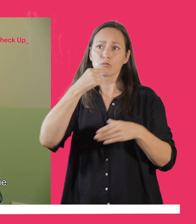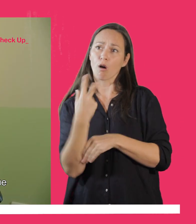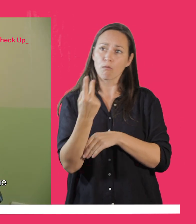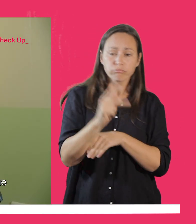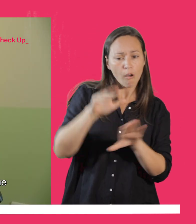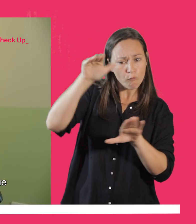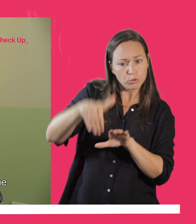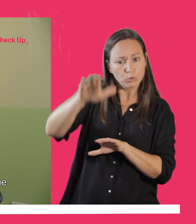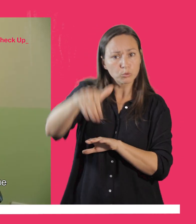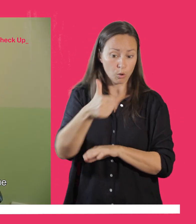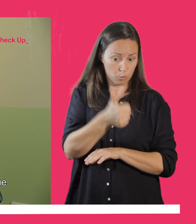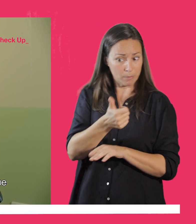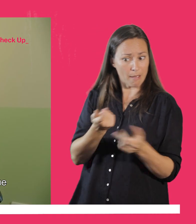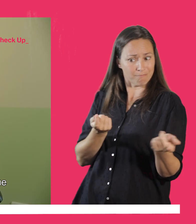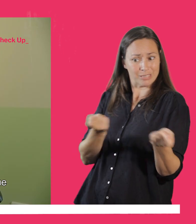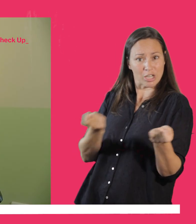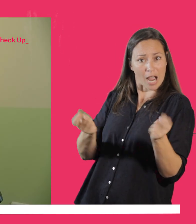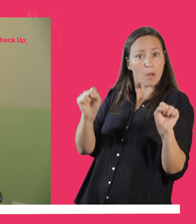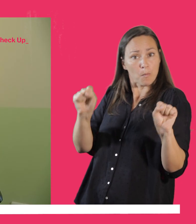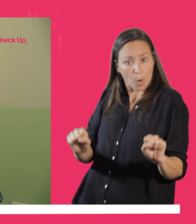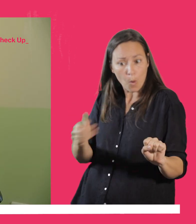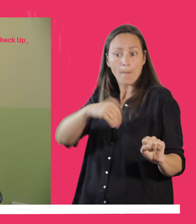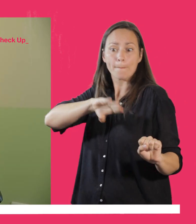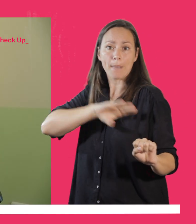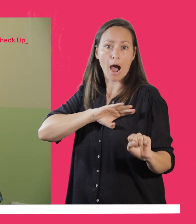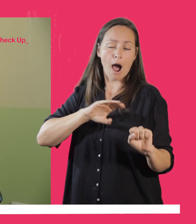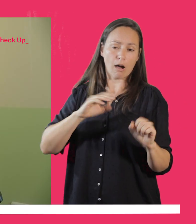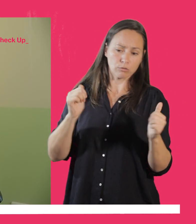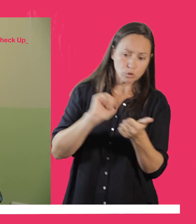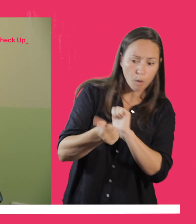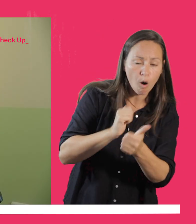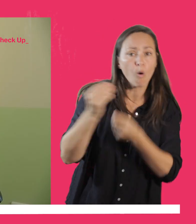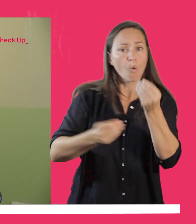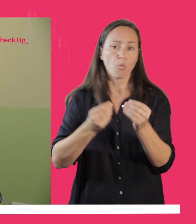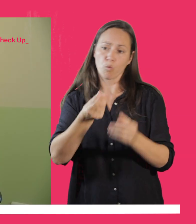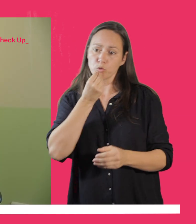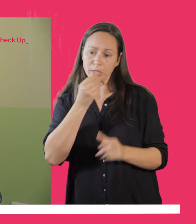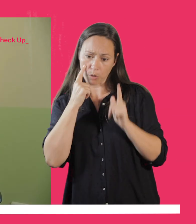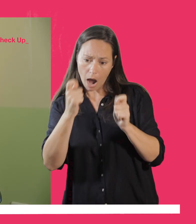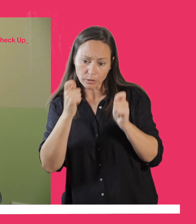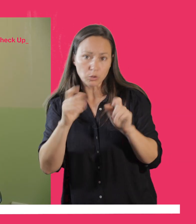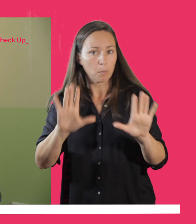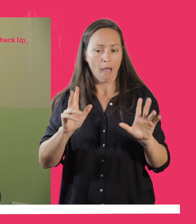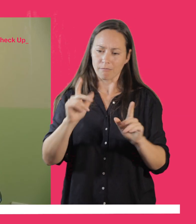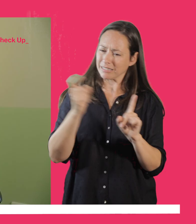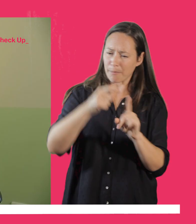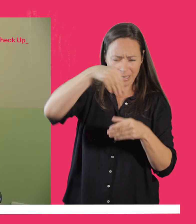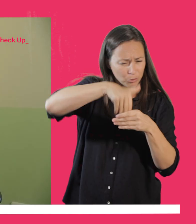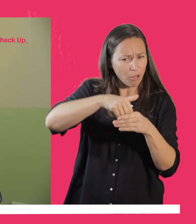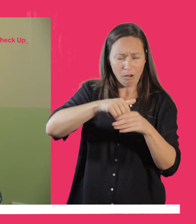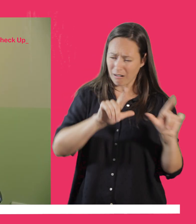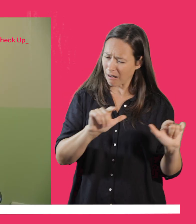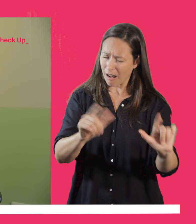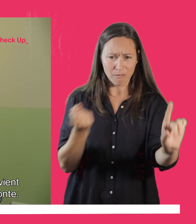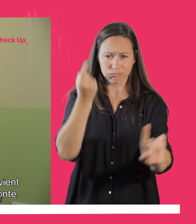et avec l'activité physique, on ne peut pas le guérir. On reste diabétique et il faut toujours faire attention pour que la glycémie